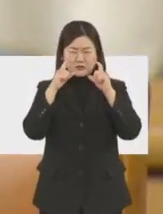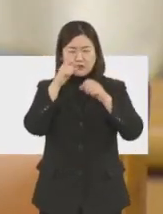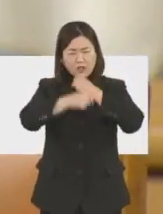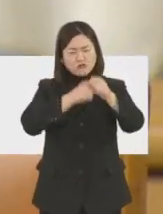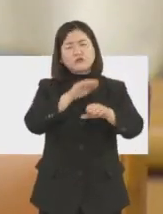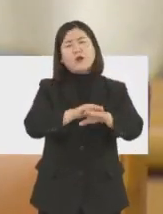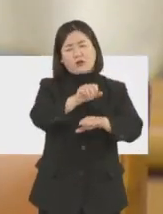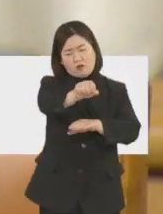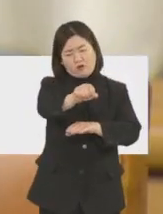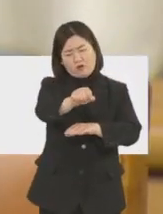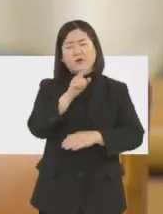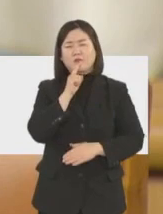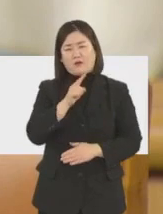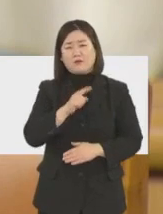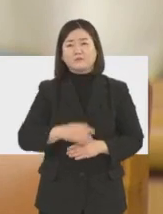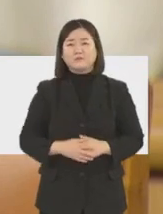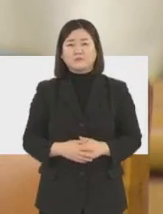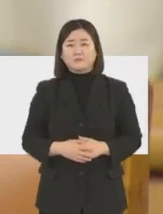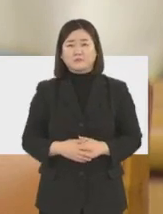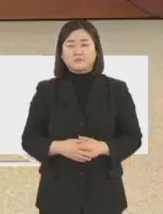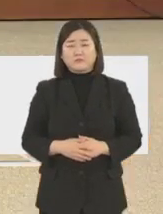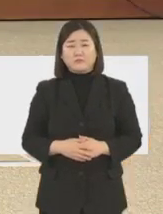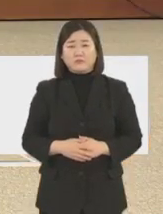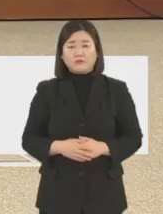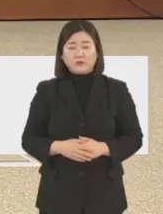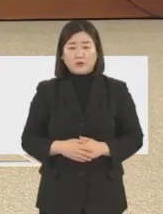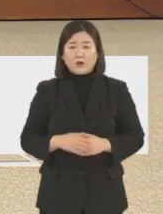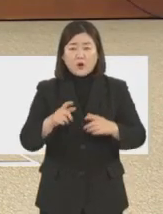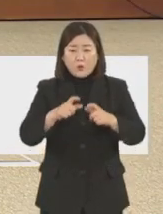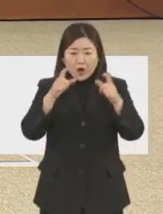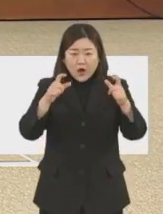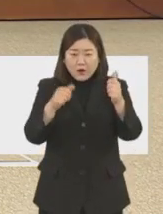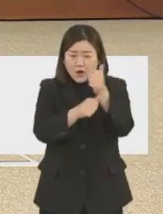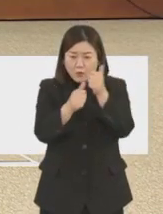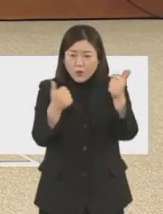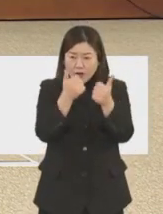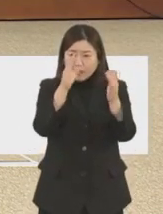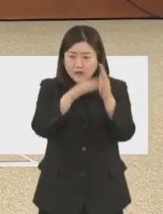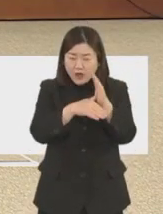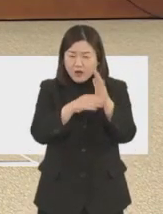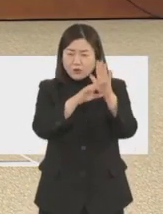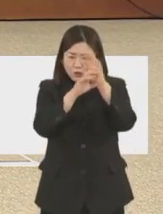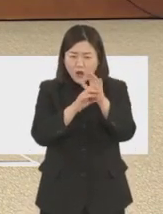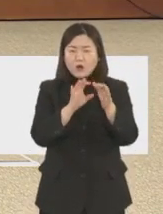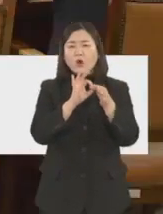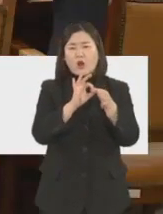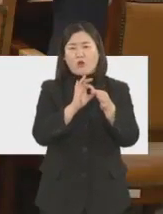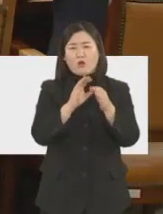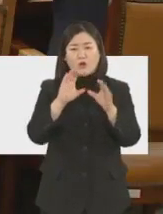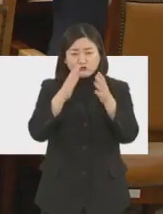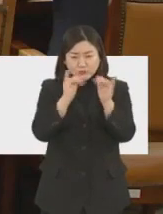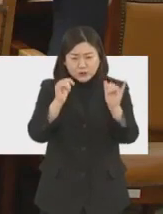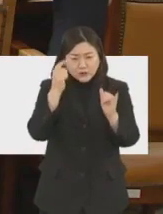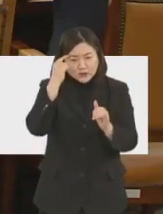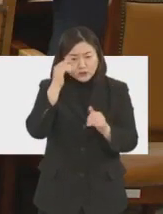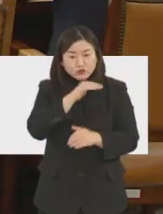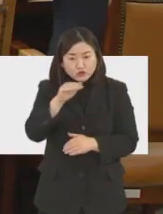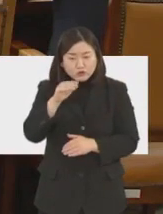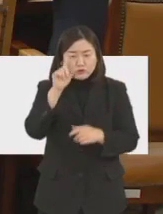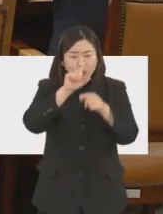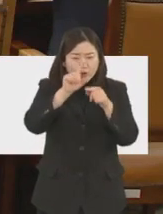자율에 맡겨야 한다고 거듭 강조했습니다이 시장은 확대 간도회의에서 코로나19 관련 국민의식 수준을 고려하면